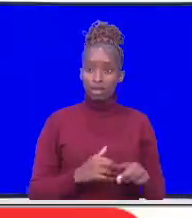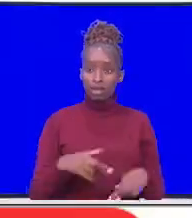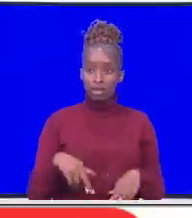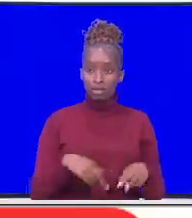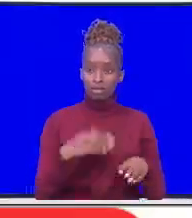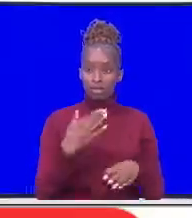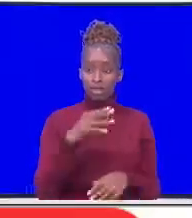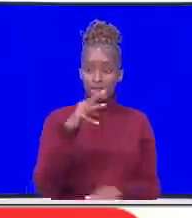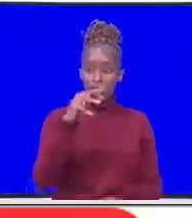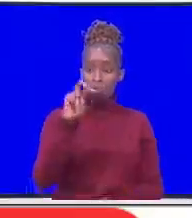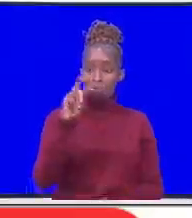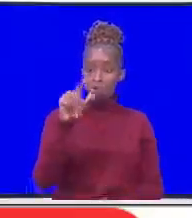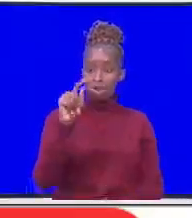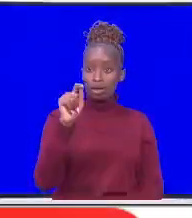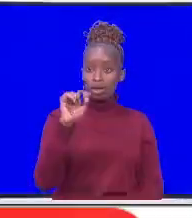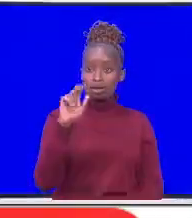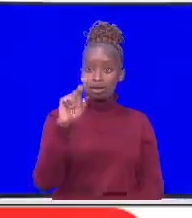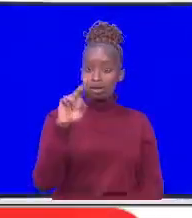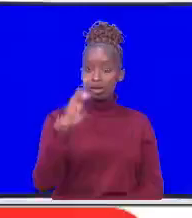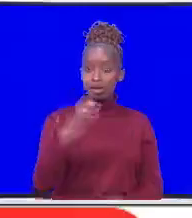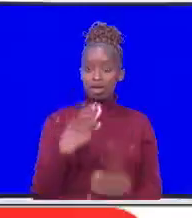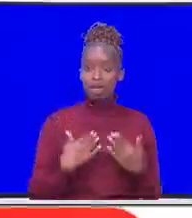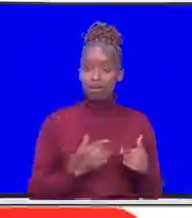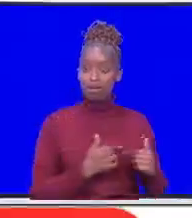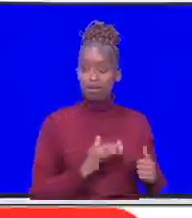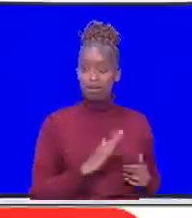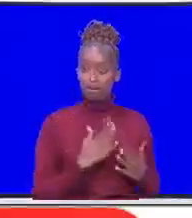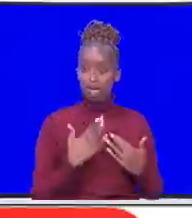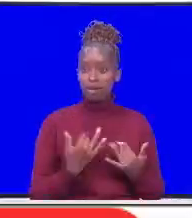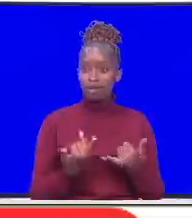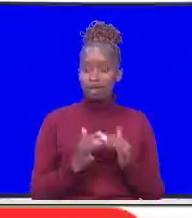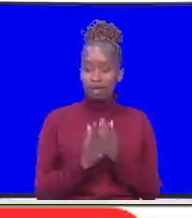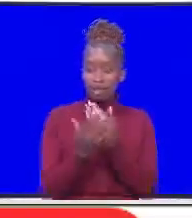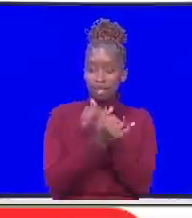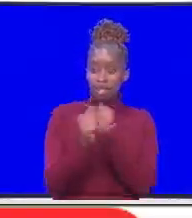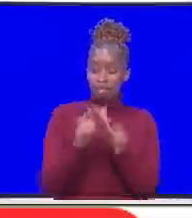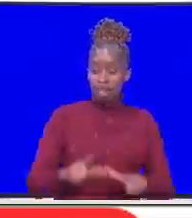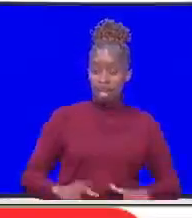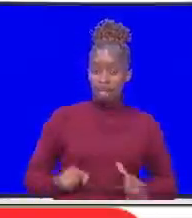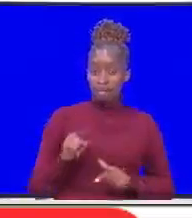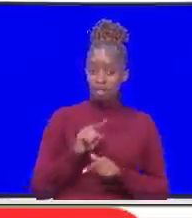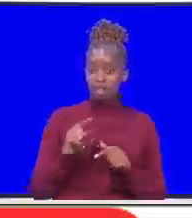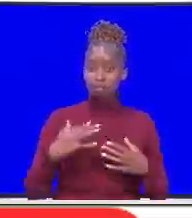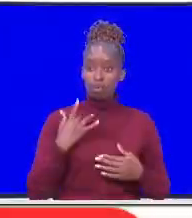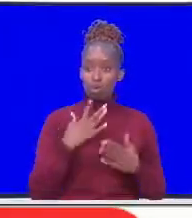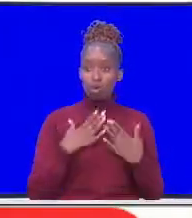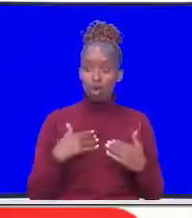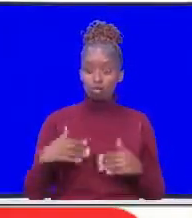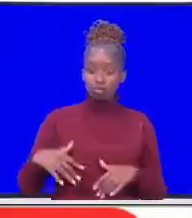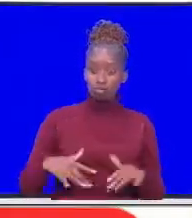roho mkononi, wakijaribu kuyaokoa maisha ya wakazi wanaoelea kwenye maji haya.